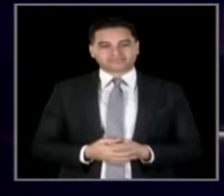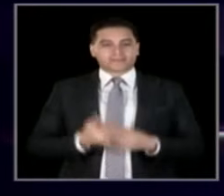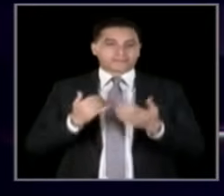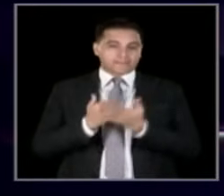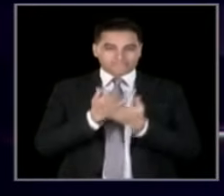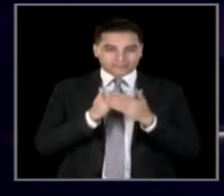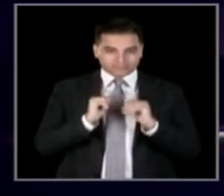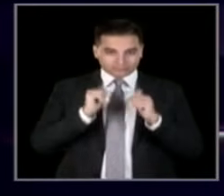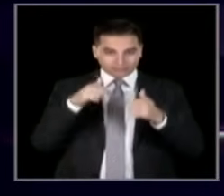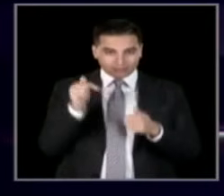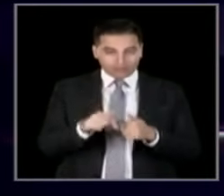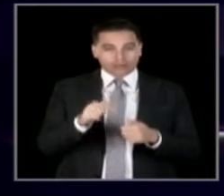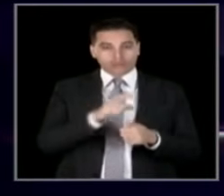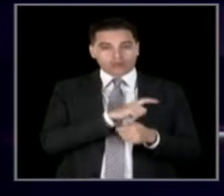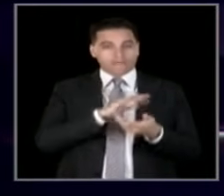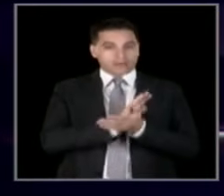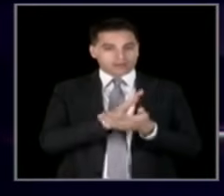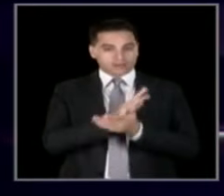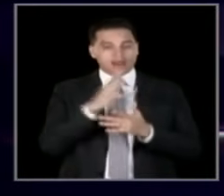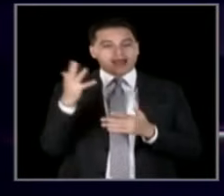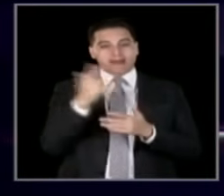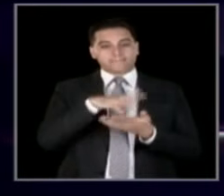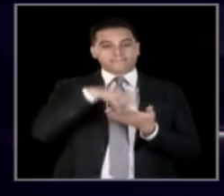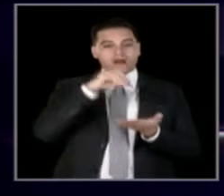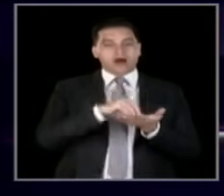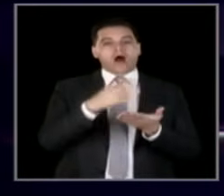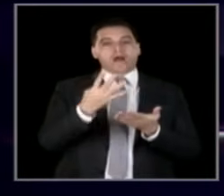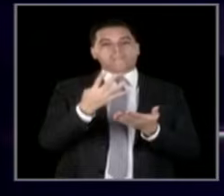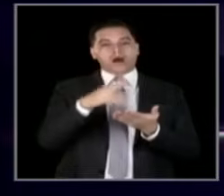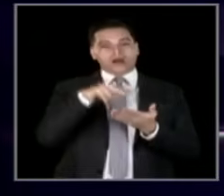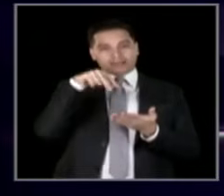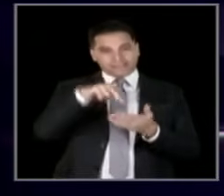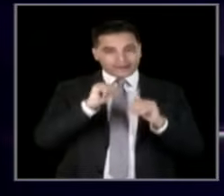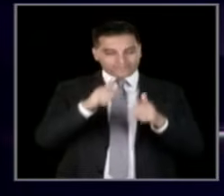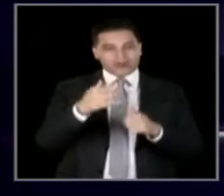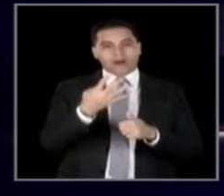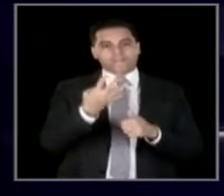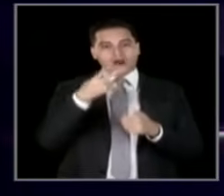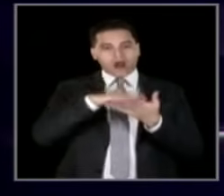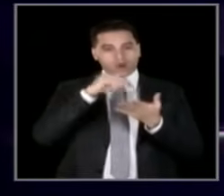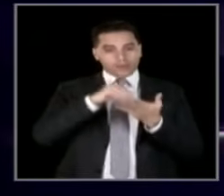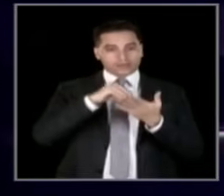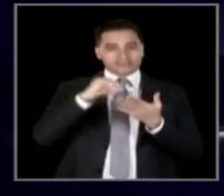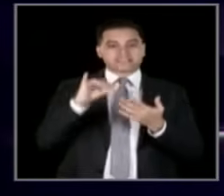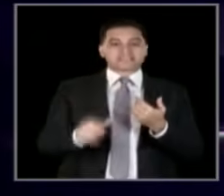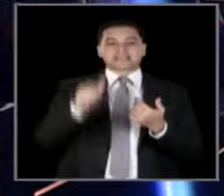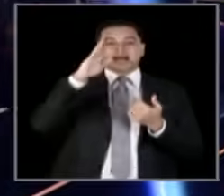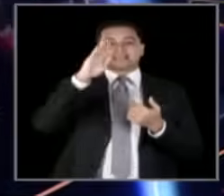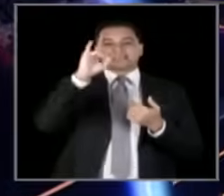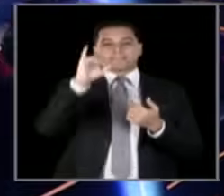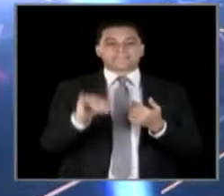هيمثل مدرسة الرفع الرسمية للغات في ماتش النهاردة 8 طلاب، هيبتدي منهم 4، وأول واحدة فيهم ياسمين